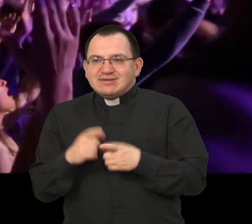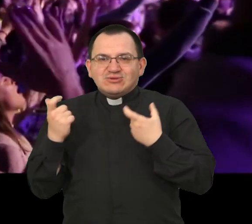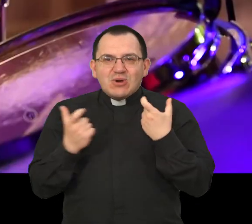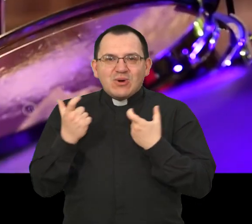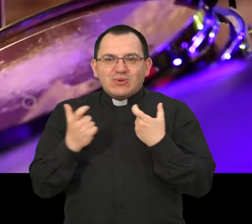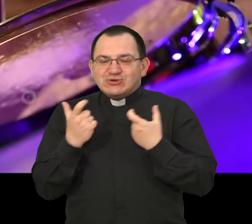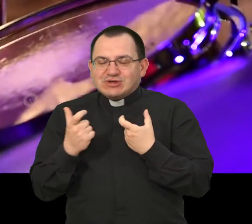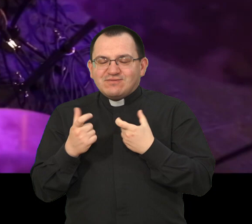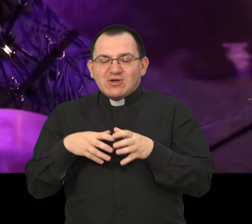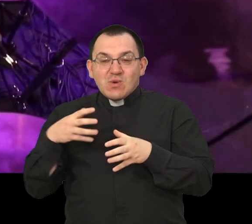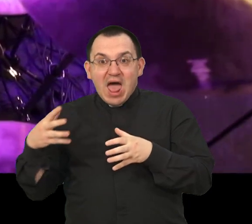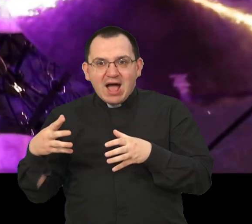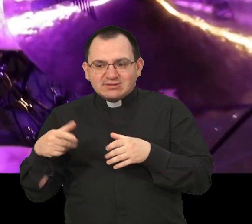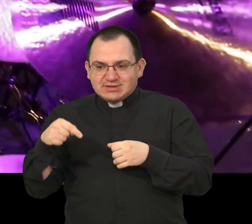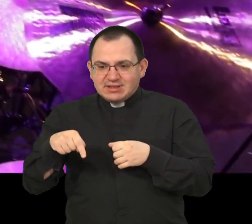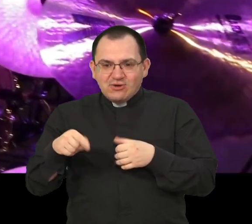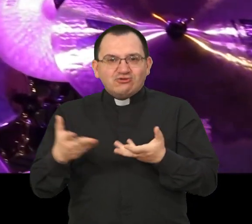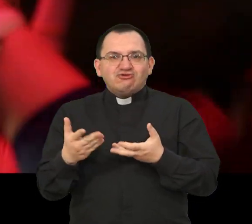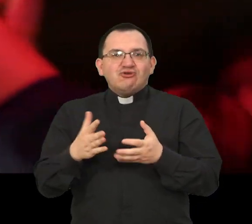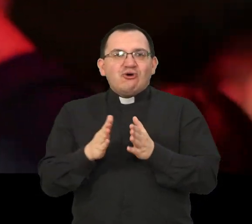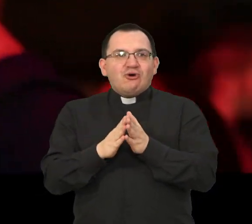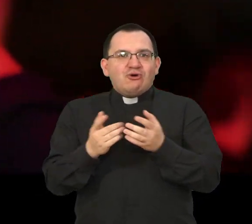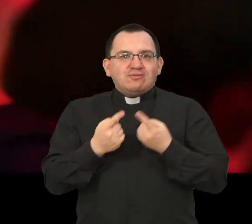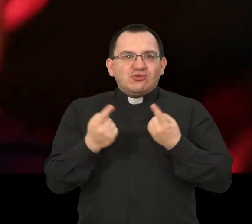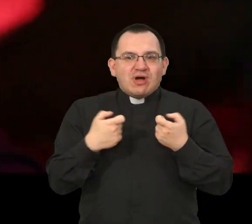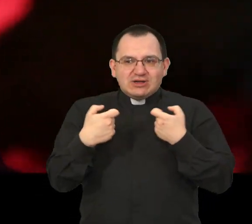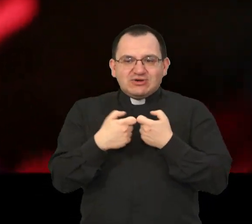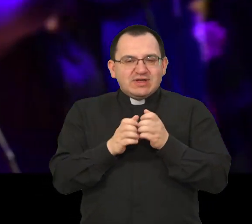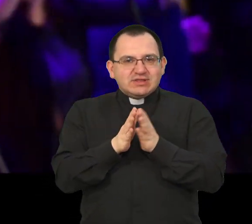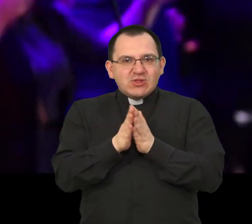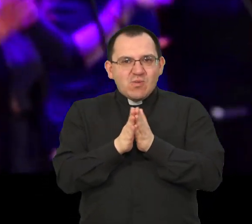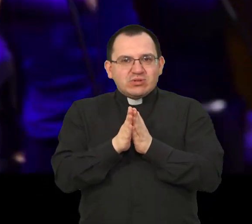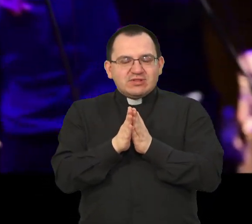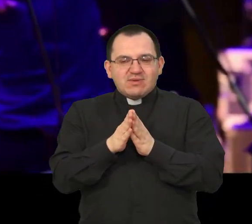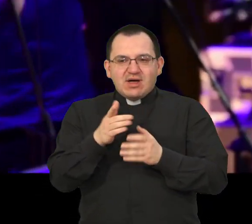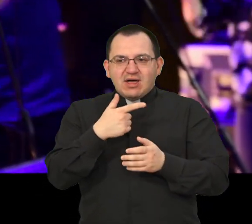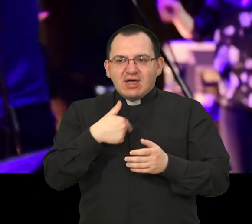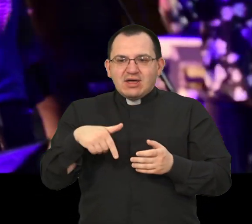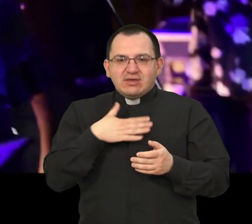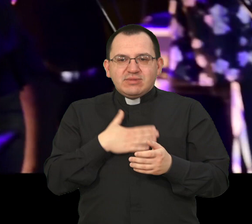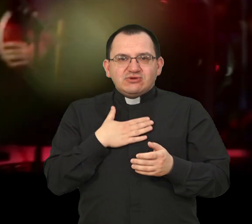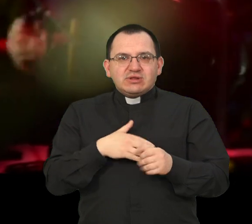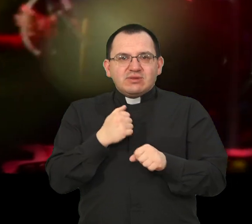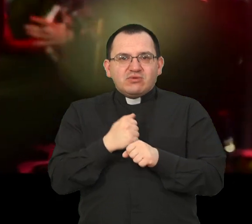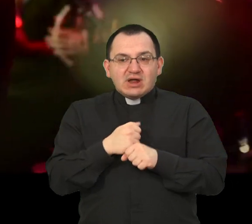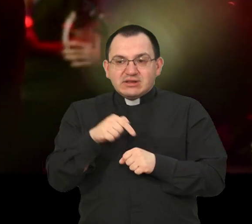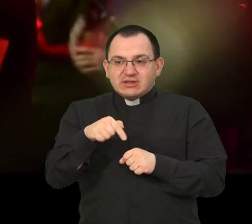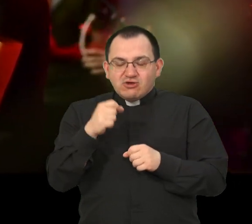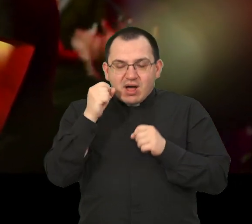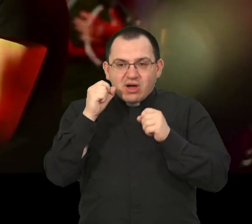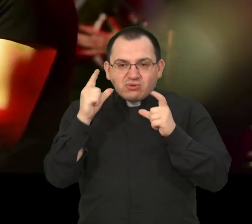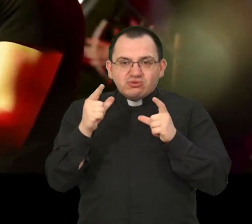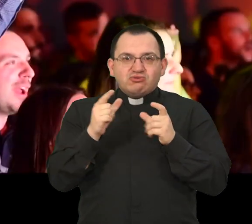kako reagiraju na ono što se u molitvi događa i nekako želimo gajiti tu kulturu molitve,